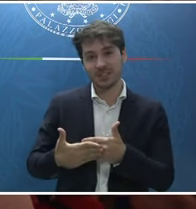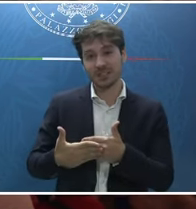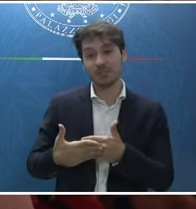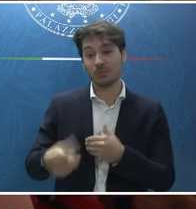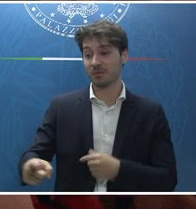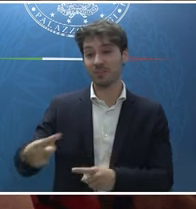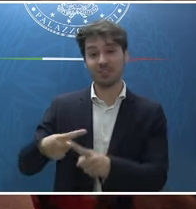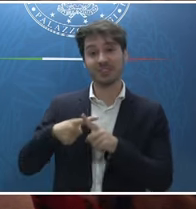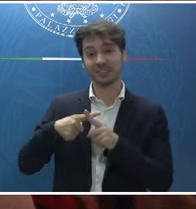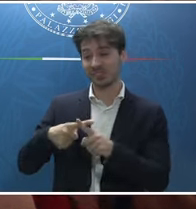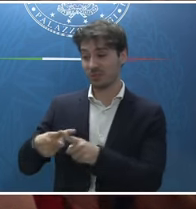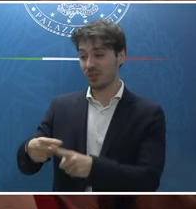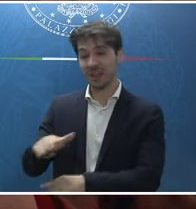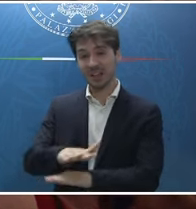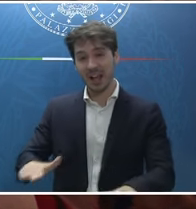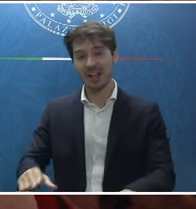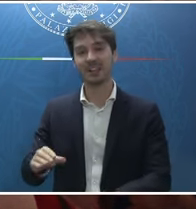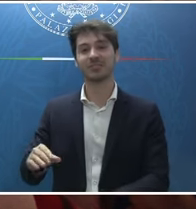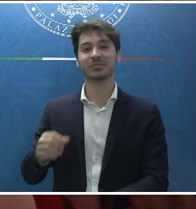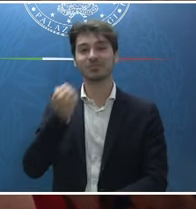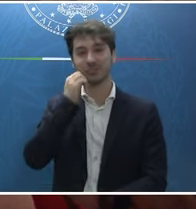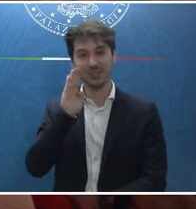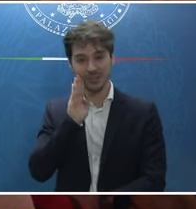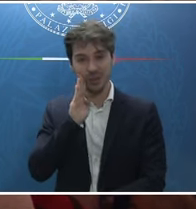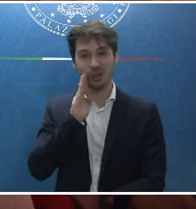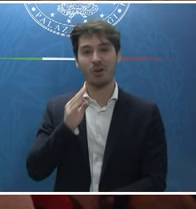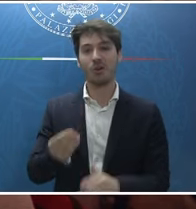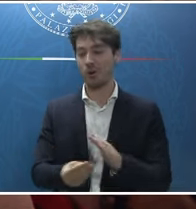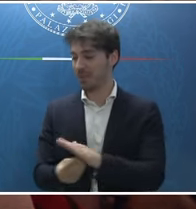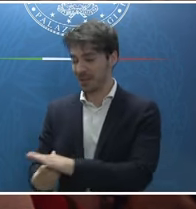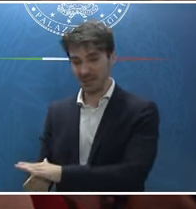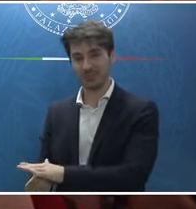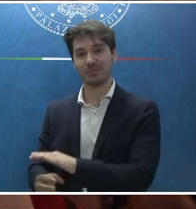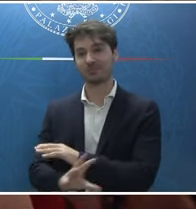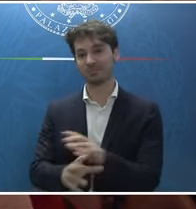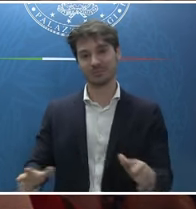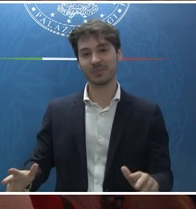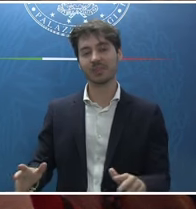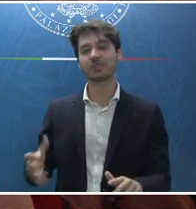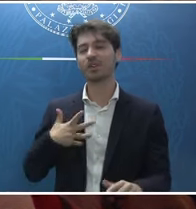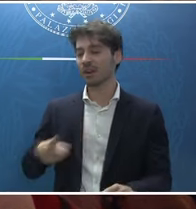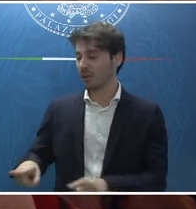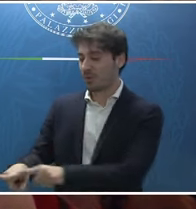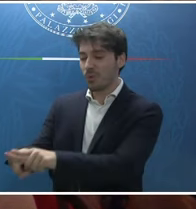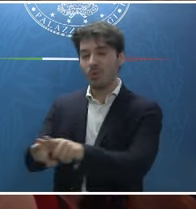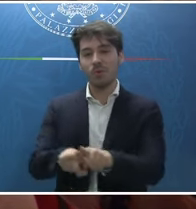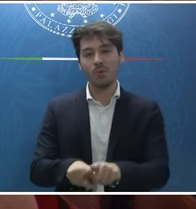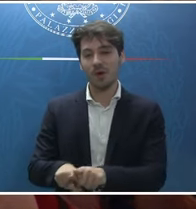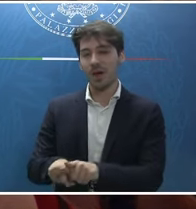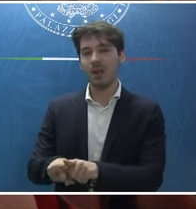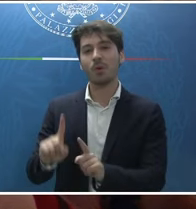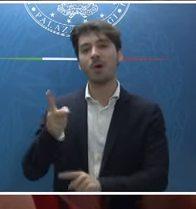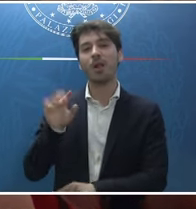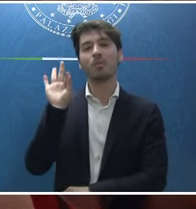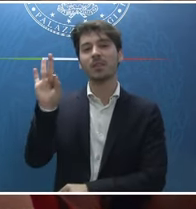vostre testimonianze, ragazzi, genitori, operatori, viene fuori una cosa che accomuna tutti, che da soli non ce la si fa.